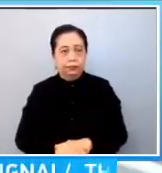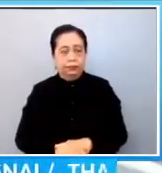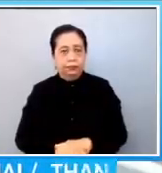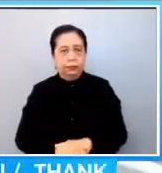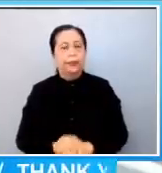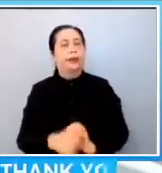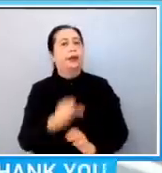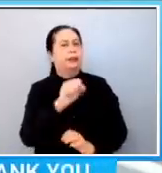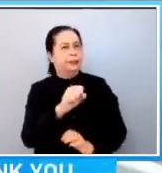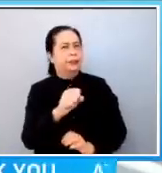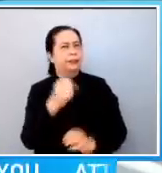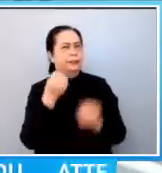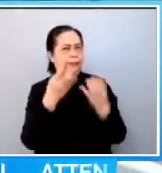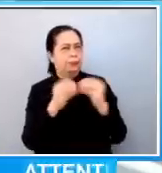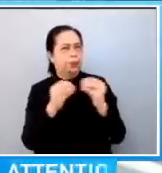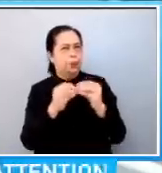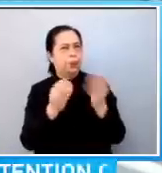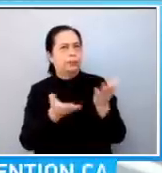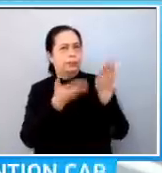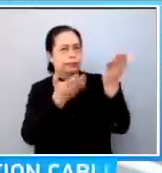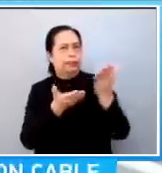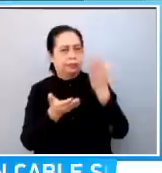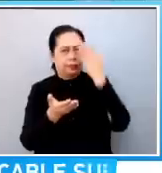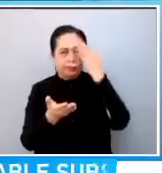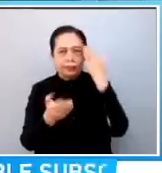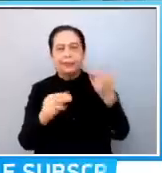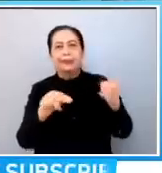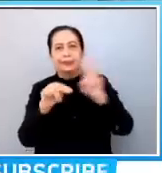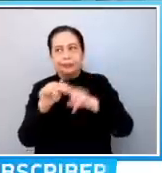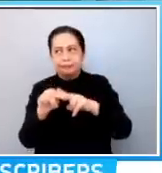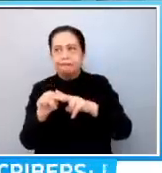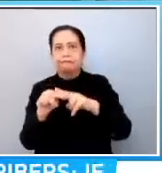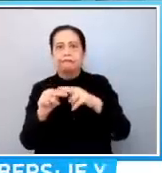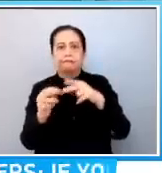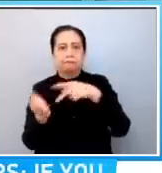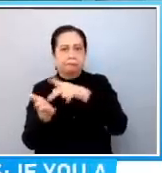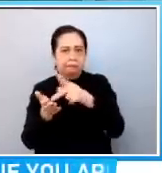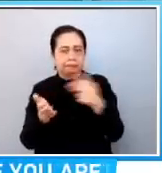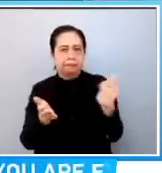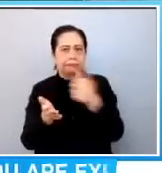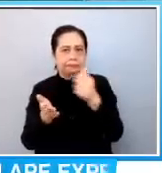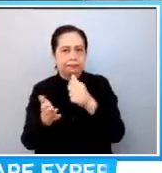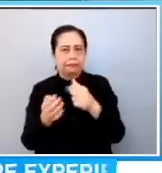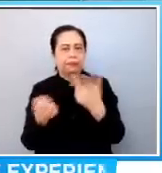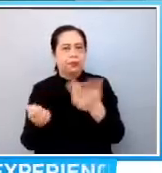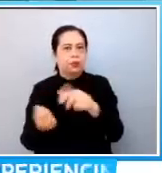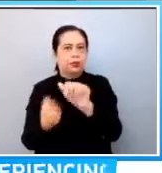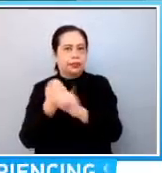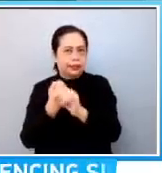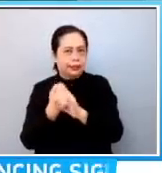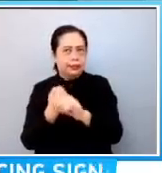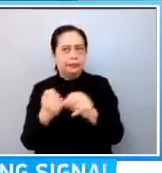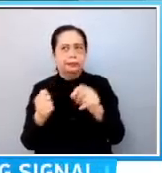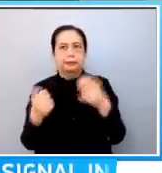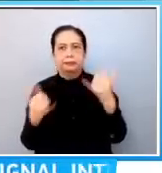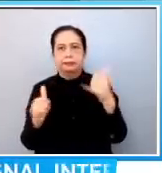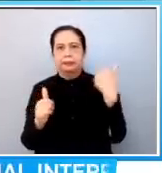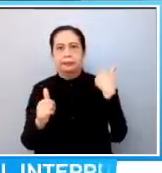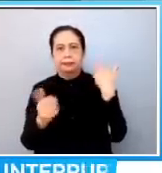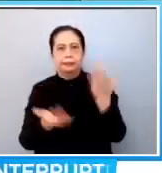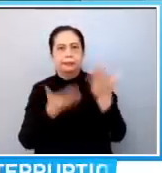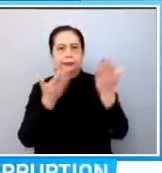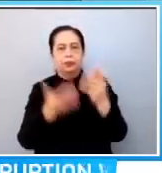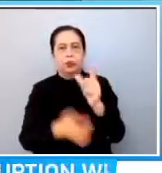Medyo madami pa yan. Ang binigyan lang nila ng decision is yung provisional fare hike ng mga jeep. Pero pending yung 20 to